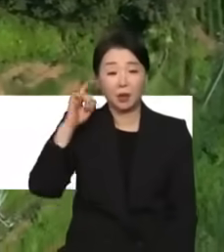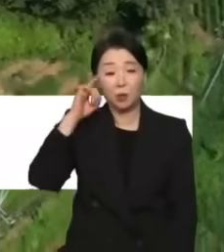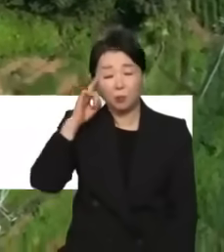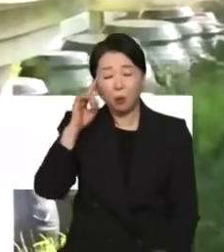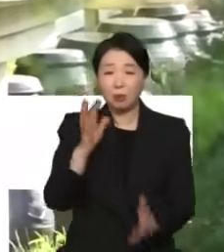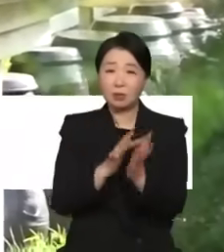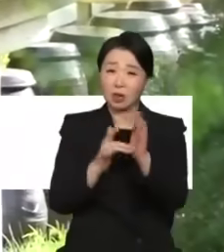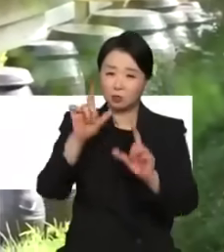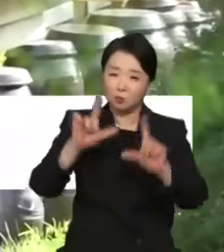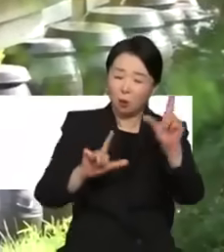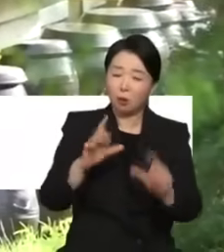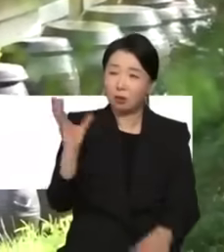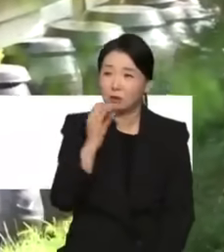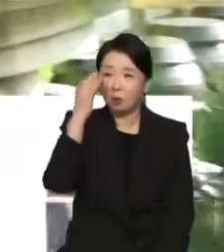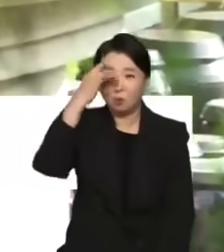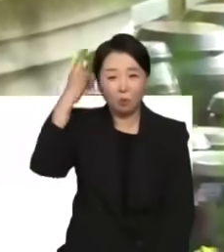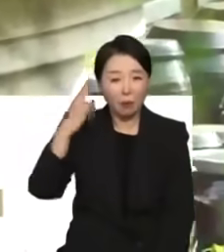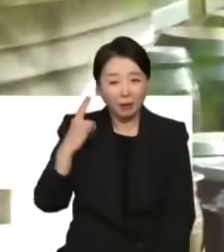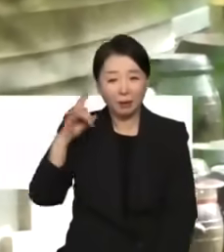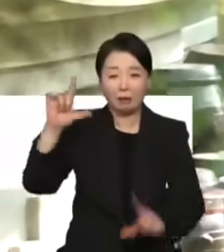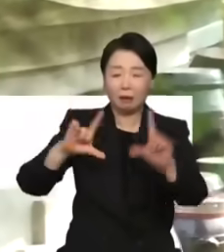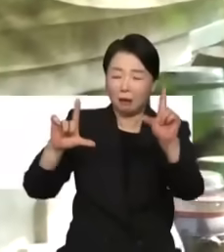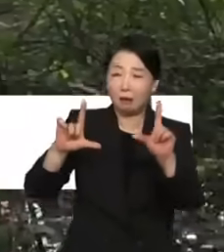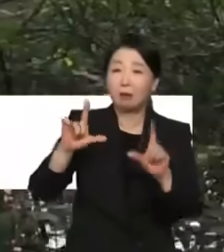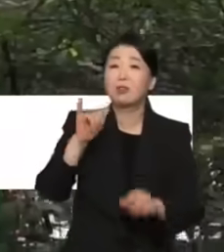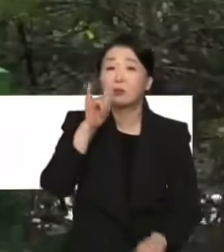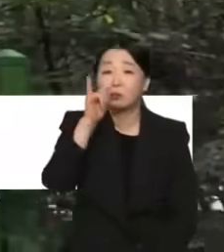뭐 성부 마리아 상도 있고 데리고 다 있는데 네.